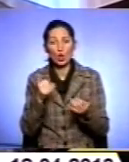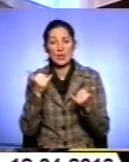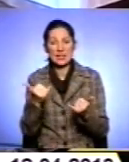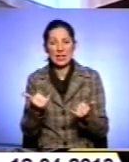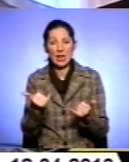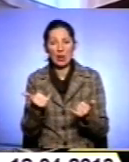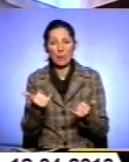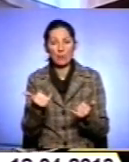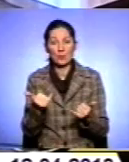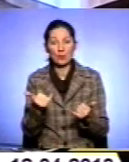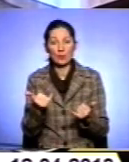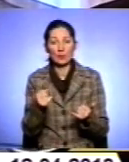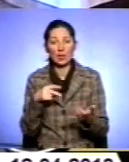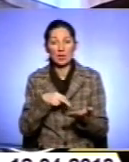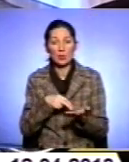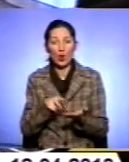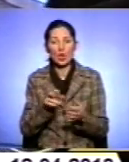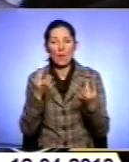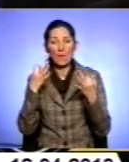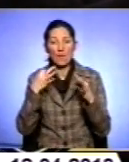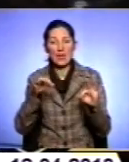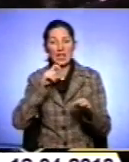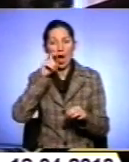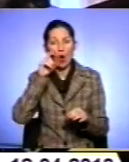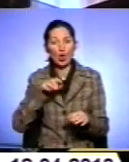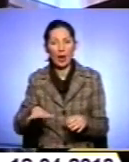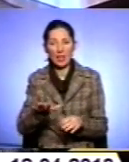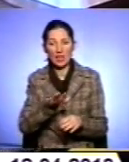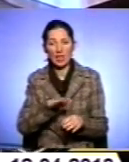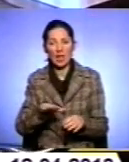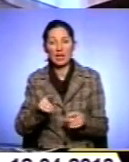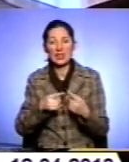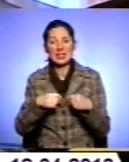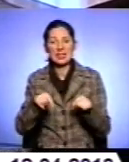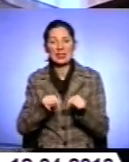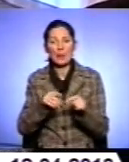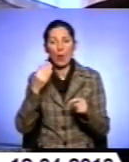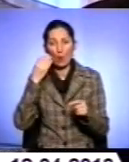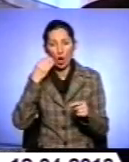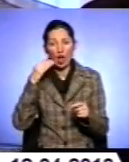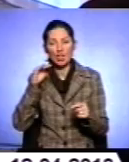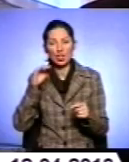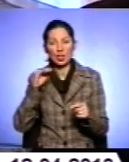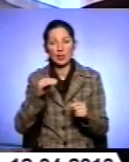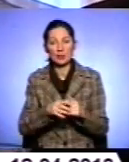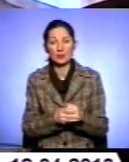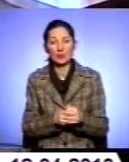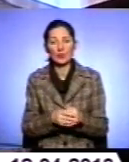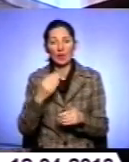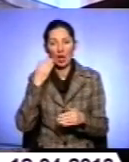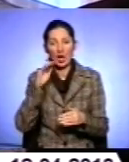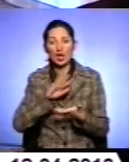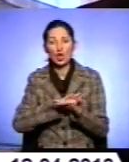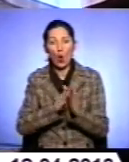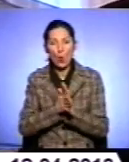як з приходом вільної України, значить, система покращена, все, значить, кращі